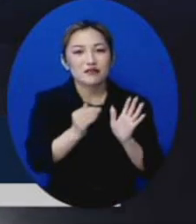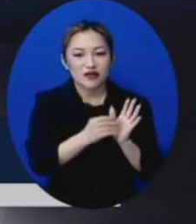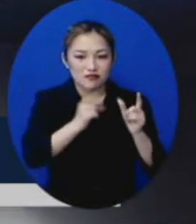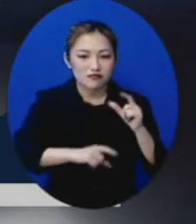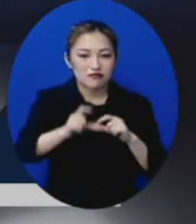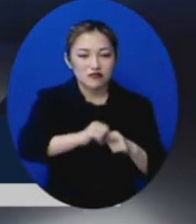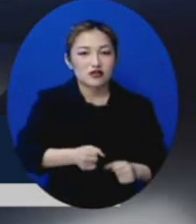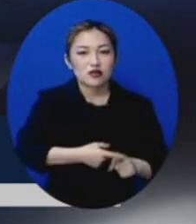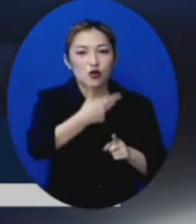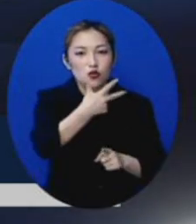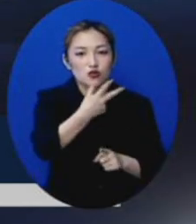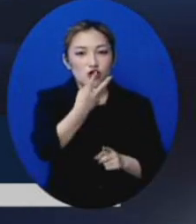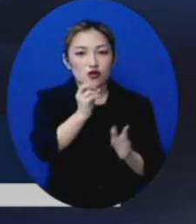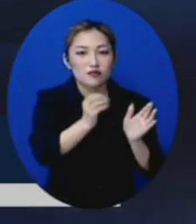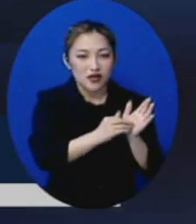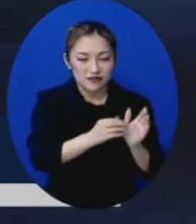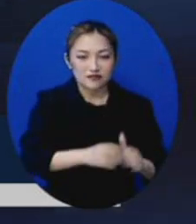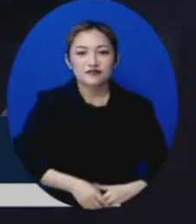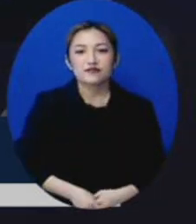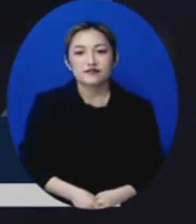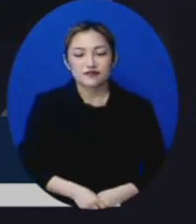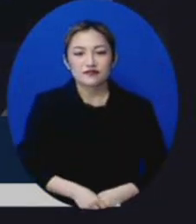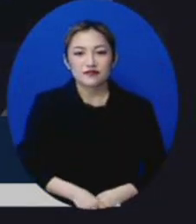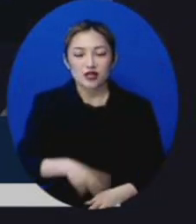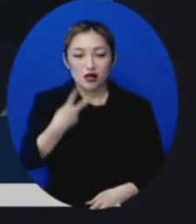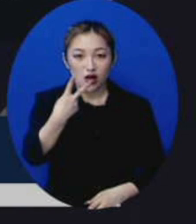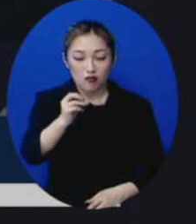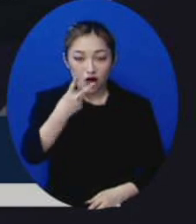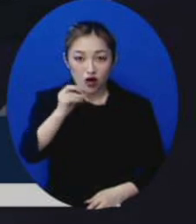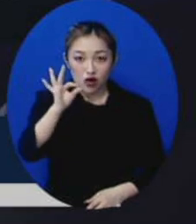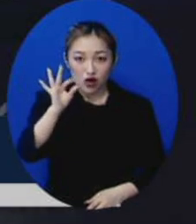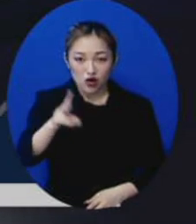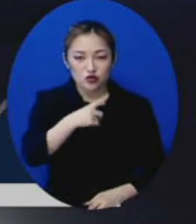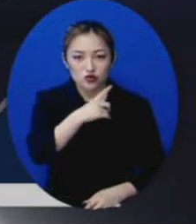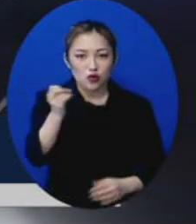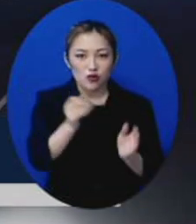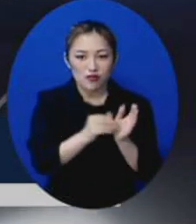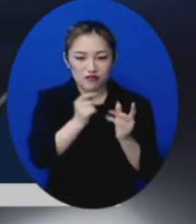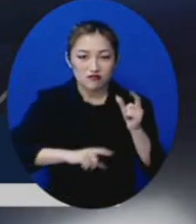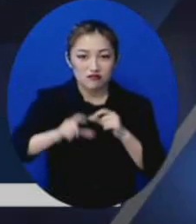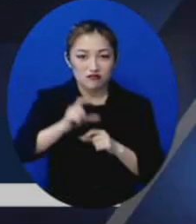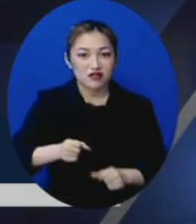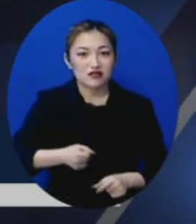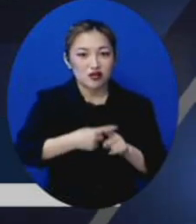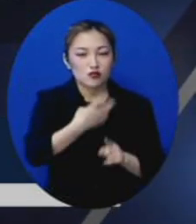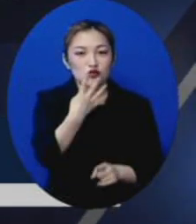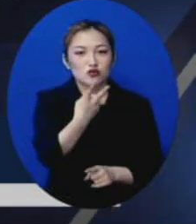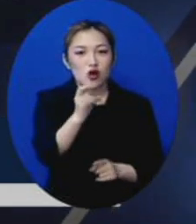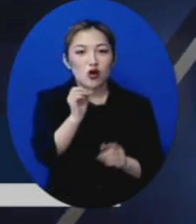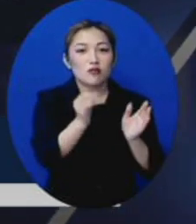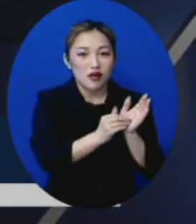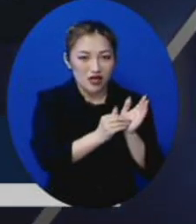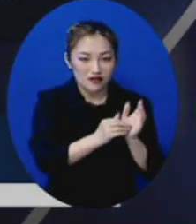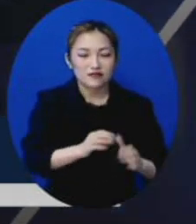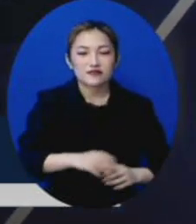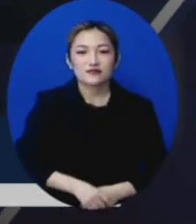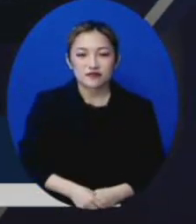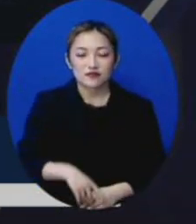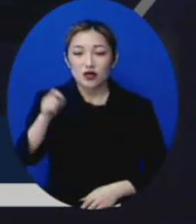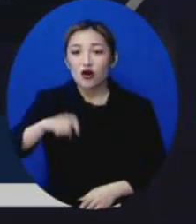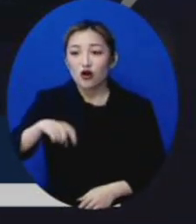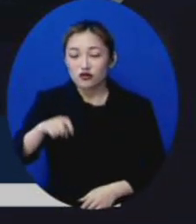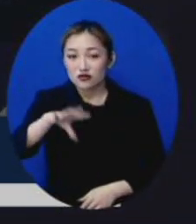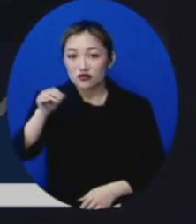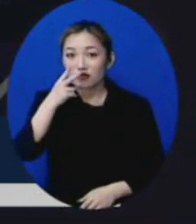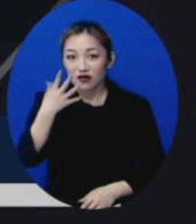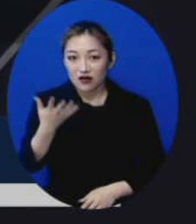нэмж 320 мянган төгрөг болгосон. За харин 2020 онд 100 мянган төгрөгөөр нэмж 420 мянга болгосон. Тэгвэл өнөөдрийн